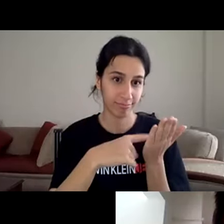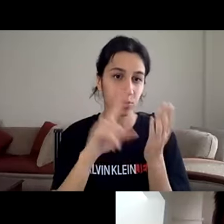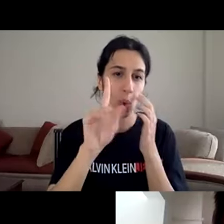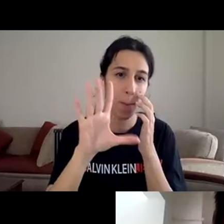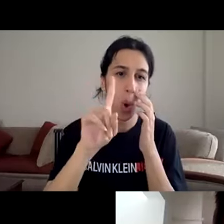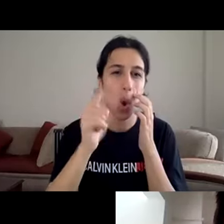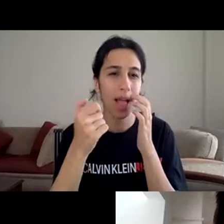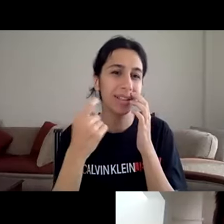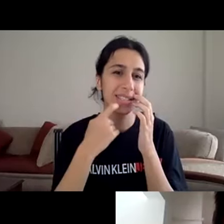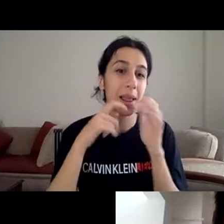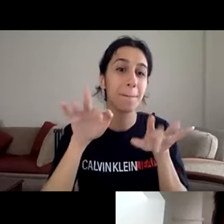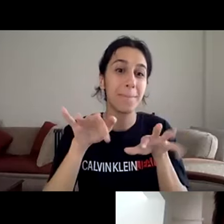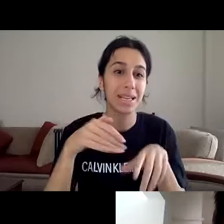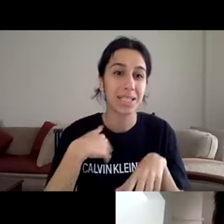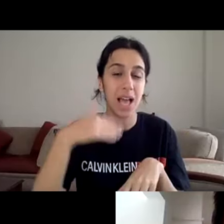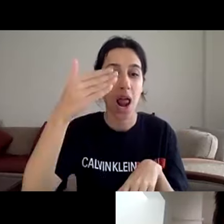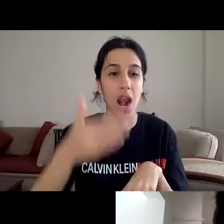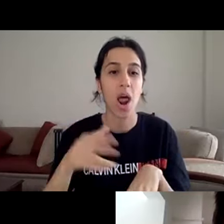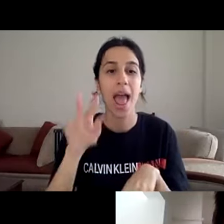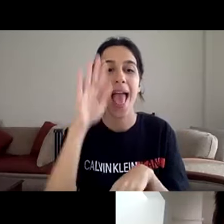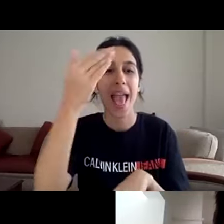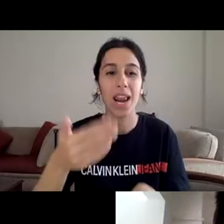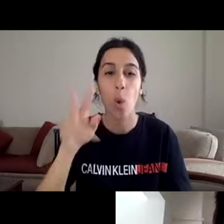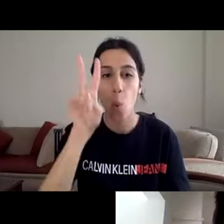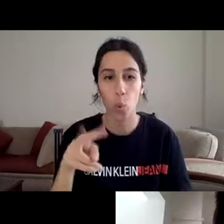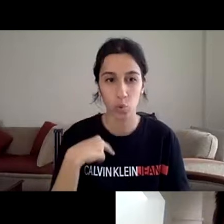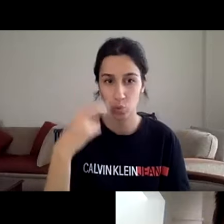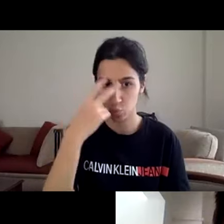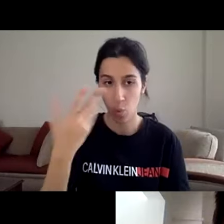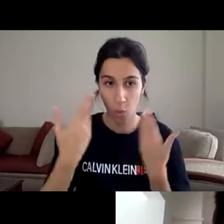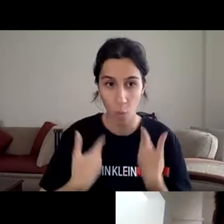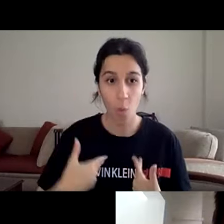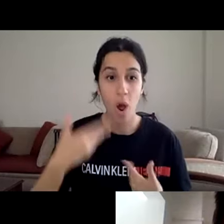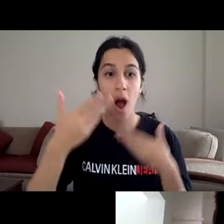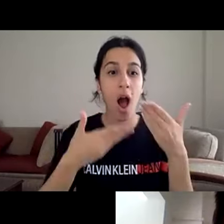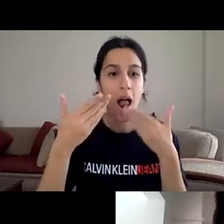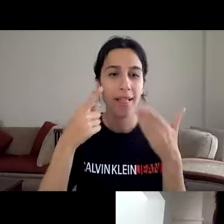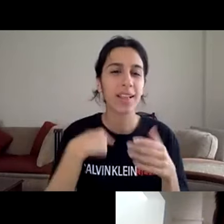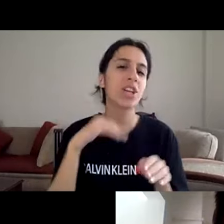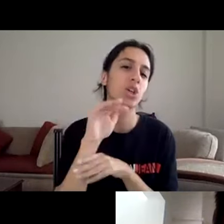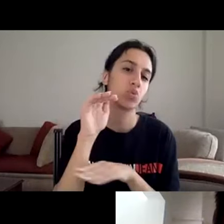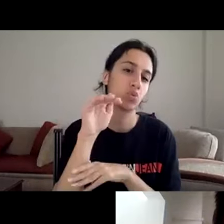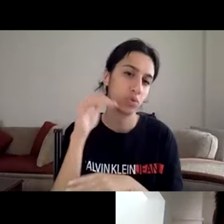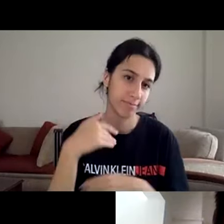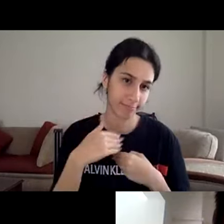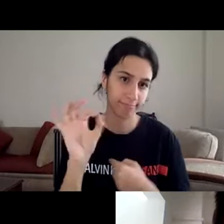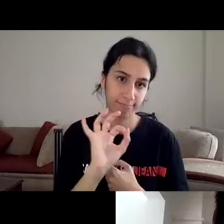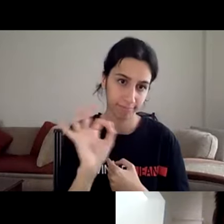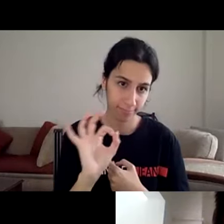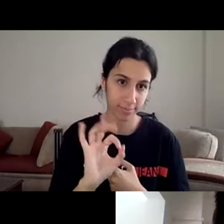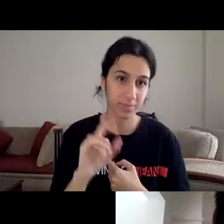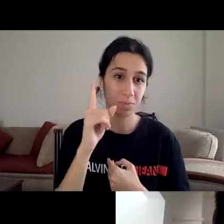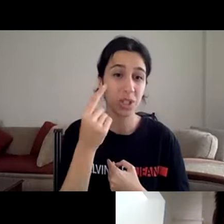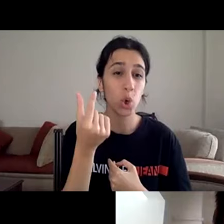yıldır bilgisayarda ekran okuyucu kullanan bir kör olarak, yani anlattıklarınızı yaşıyoruz. Bir